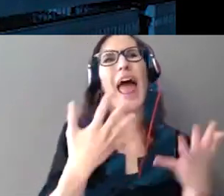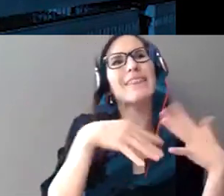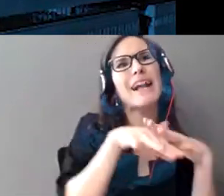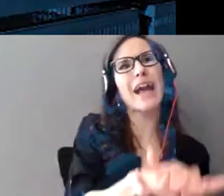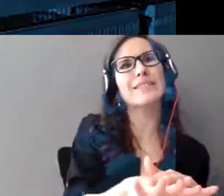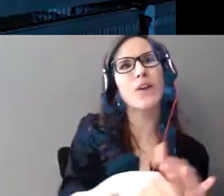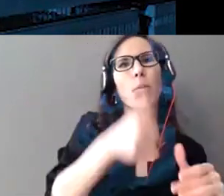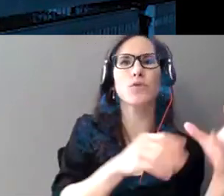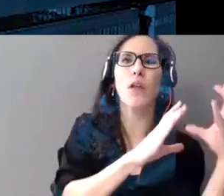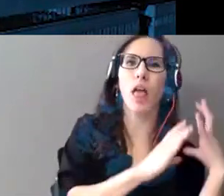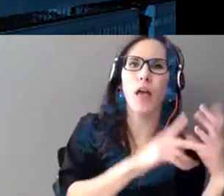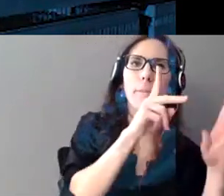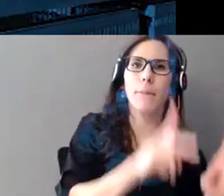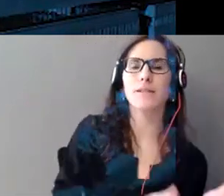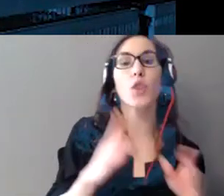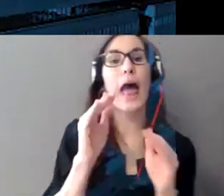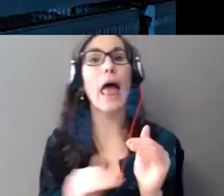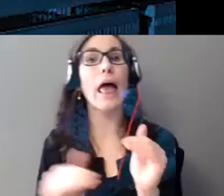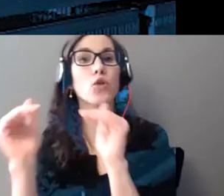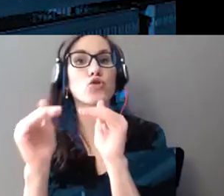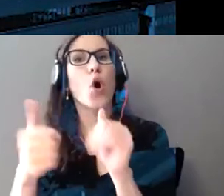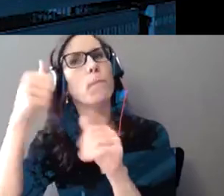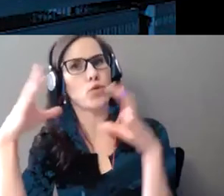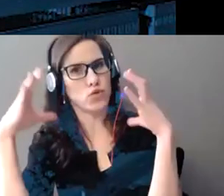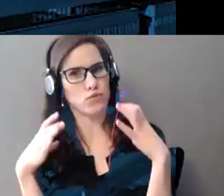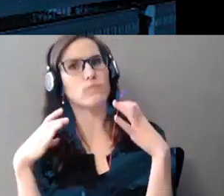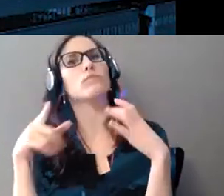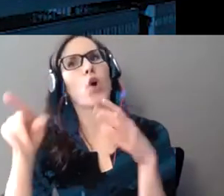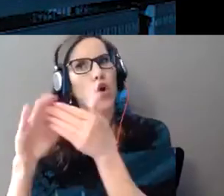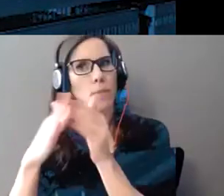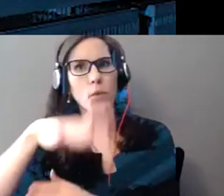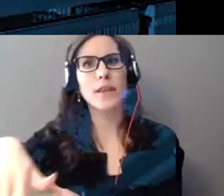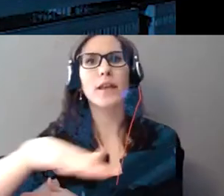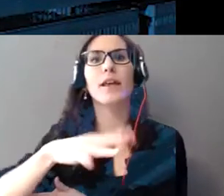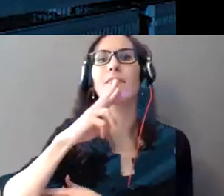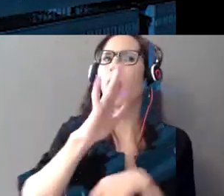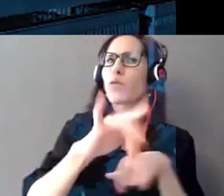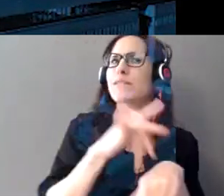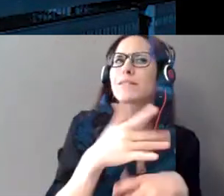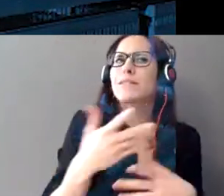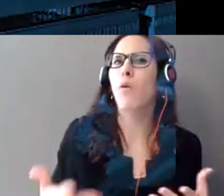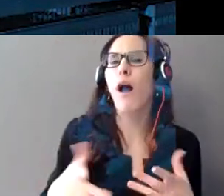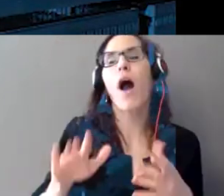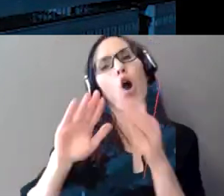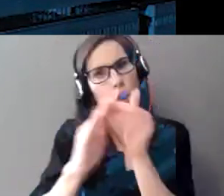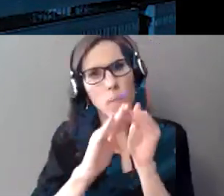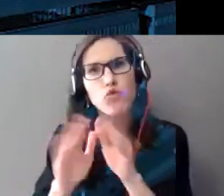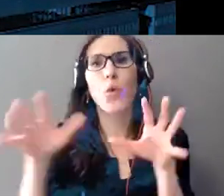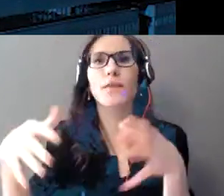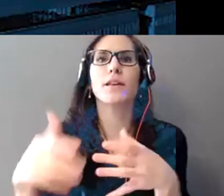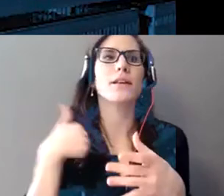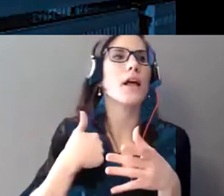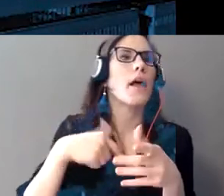repose sur la communauté et c'est quoi une université ? C'est d'abord une communauté une communauté de pratiques d'apprenants de chercheurs de